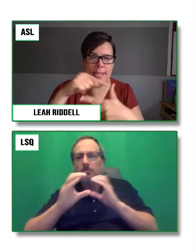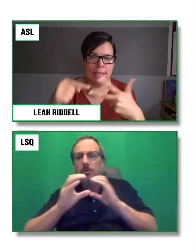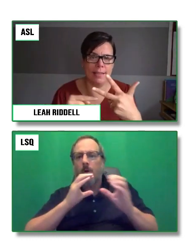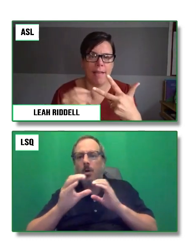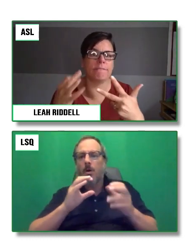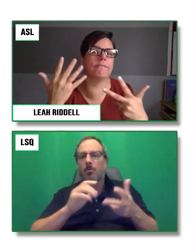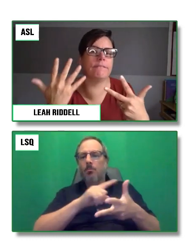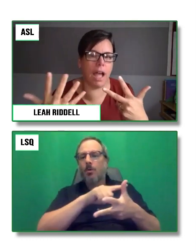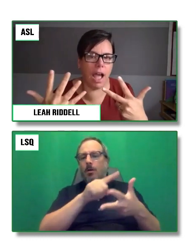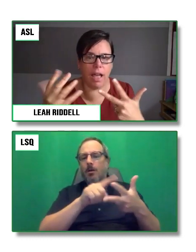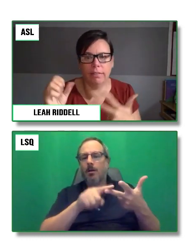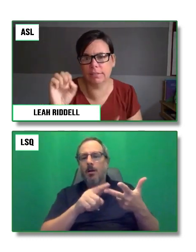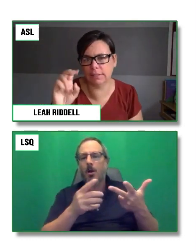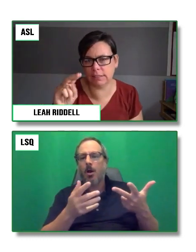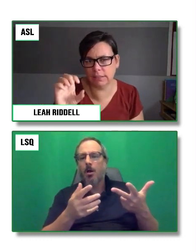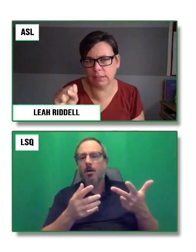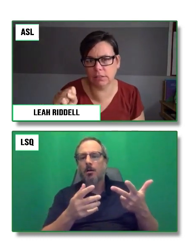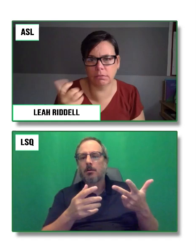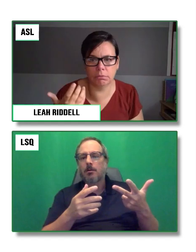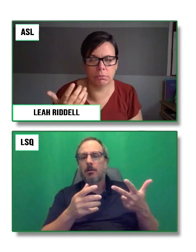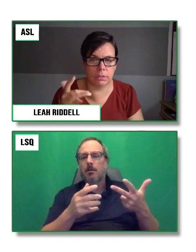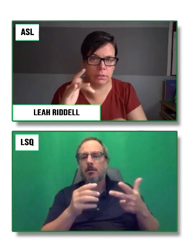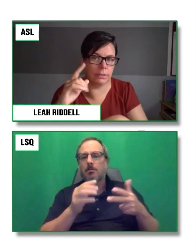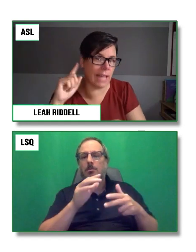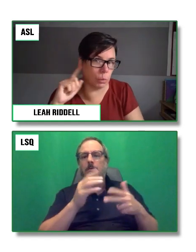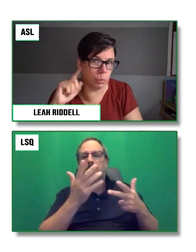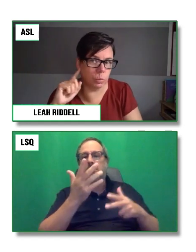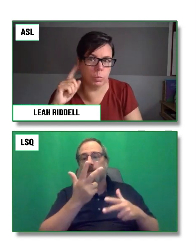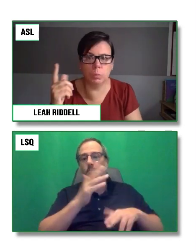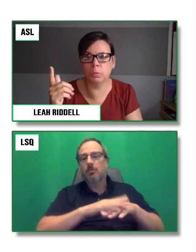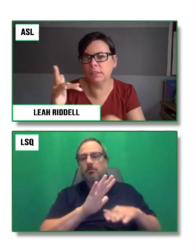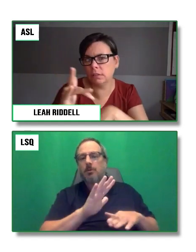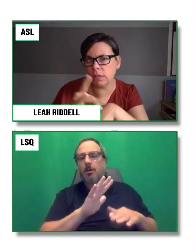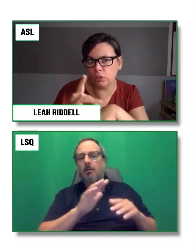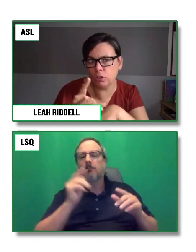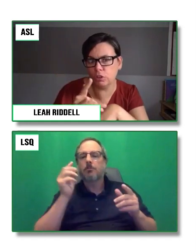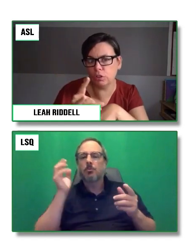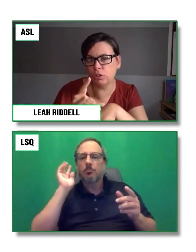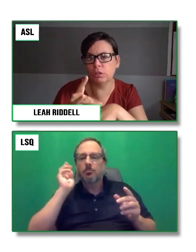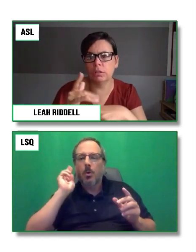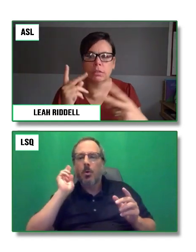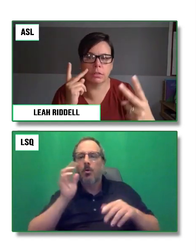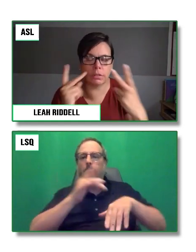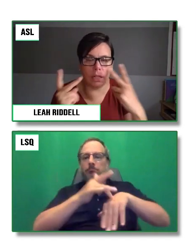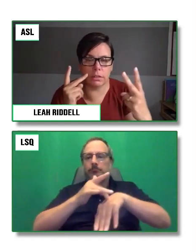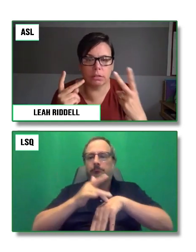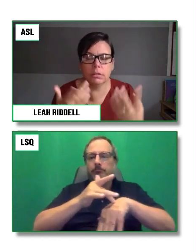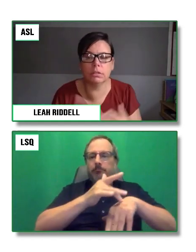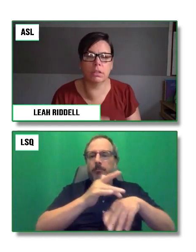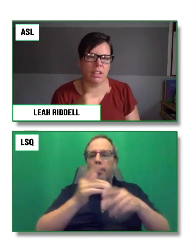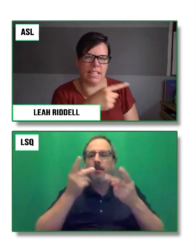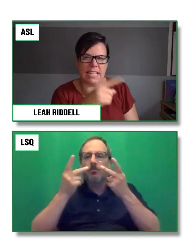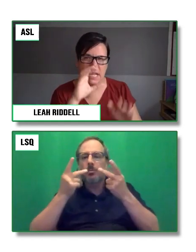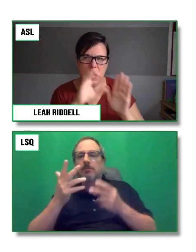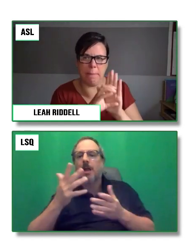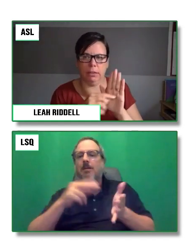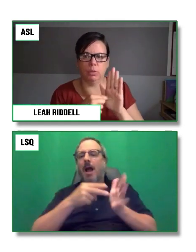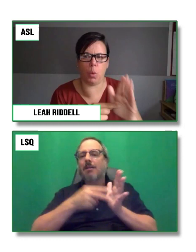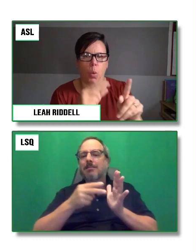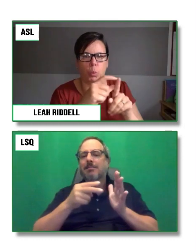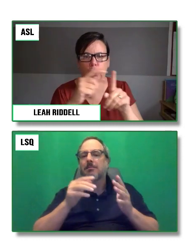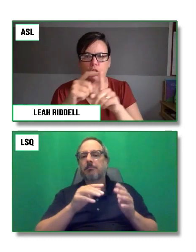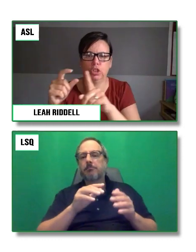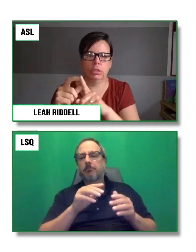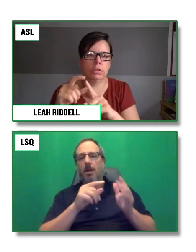l'affichage inclusif sur le lieu de travail. L'affichage est essentiel pour communiquer aux 3 des 5 sens, le son, le toucher